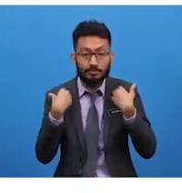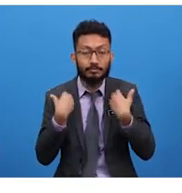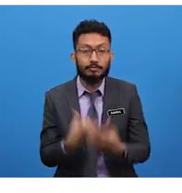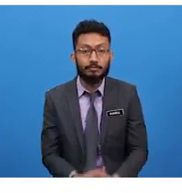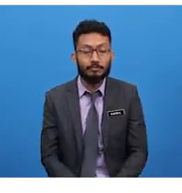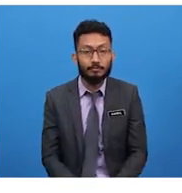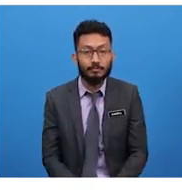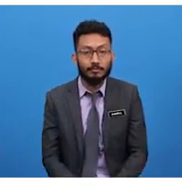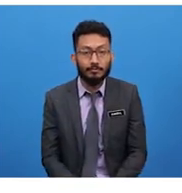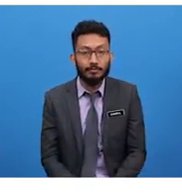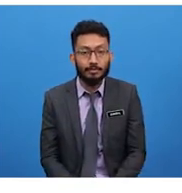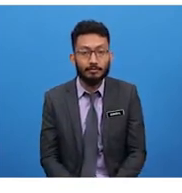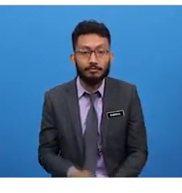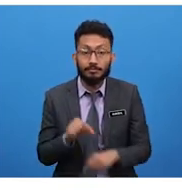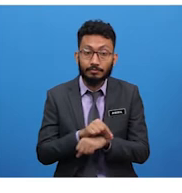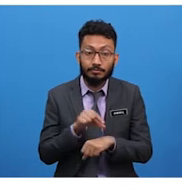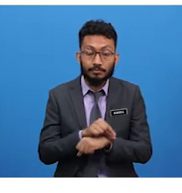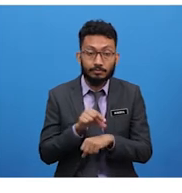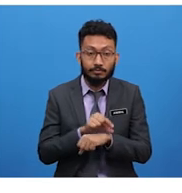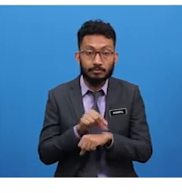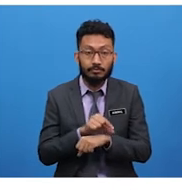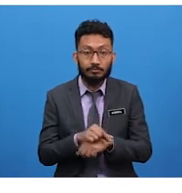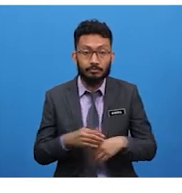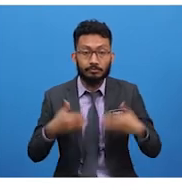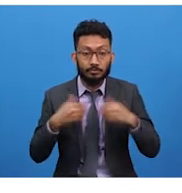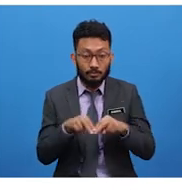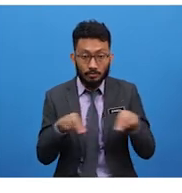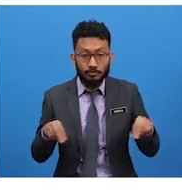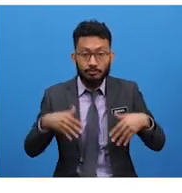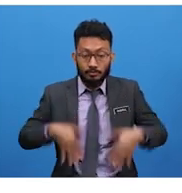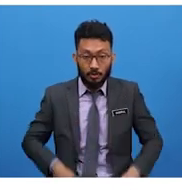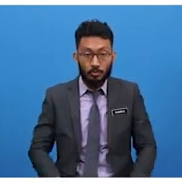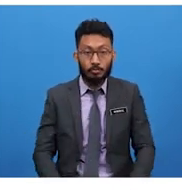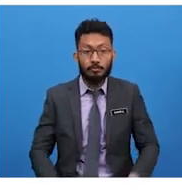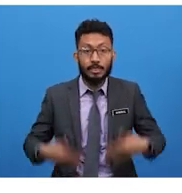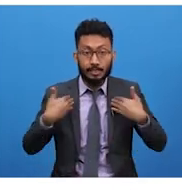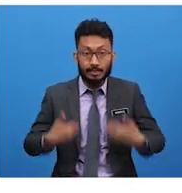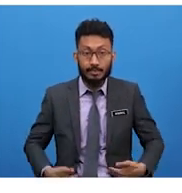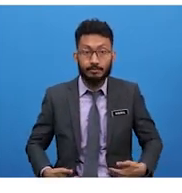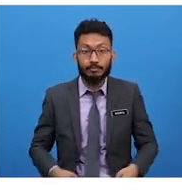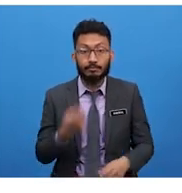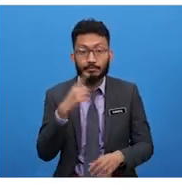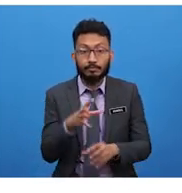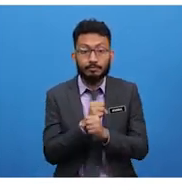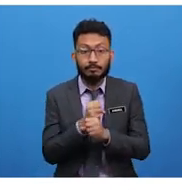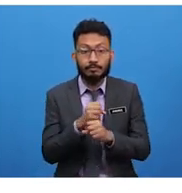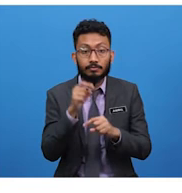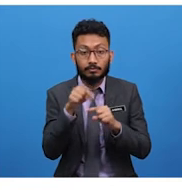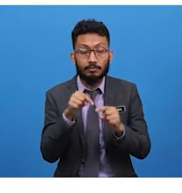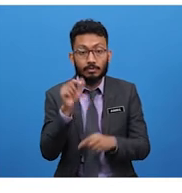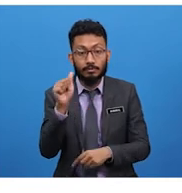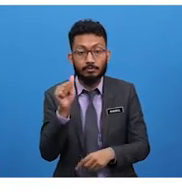Selepas itu, gunakan ukuran labuh baju bagi mendapatkan titik A ke titik